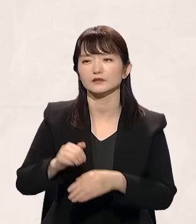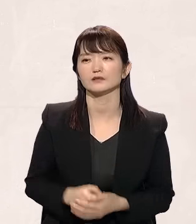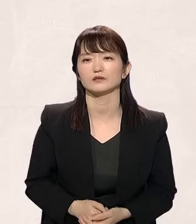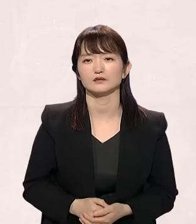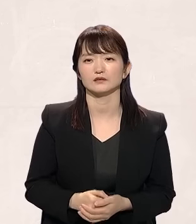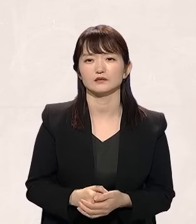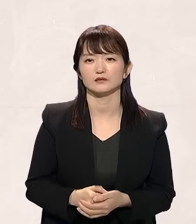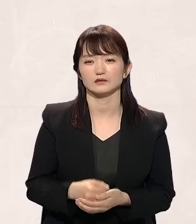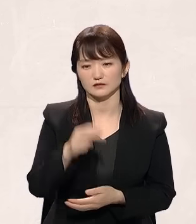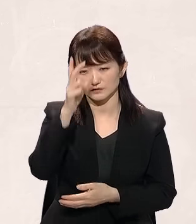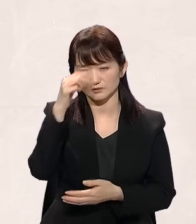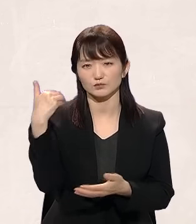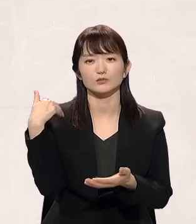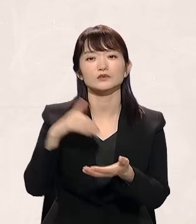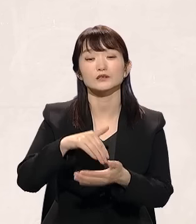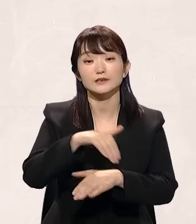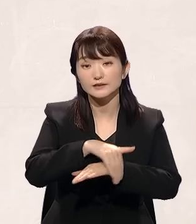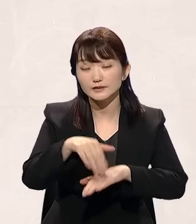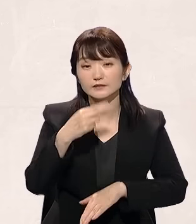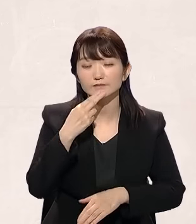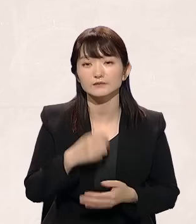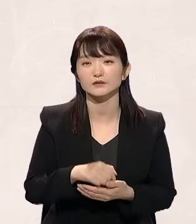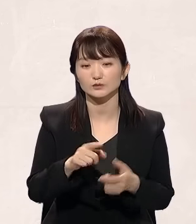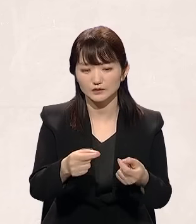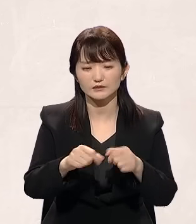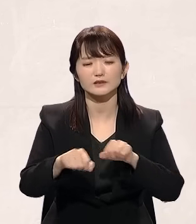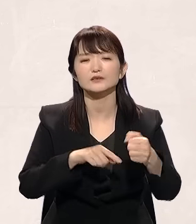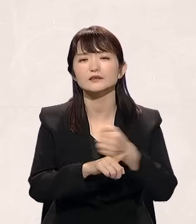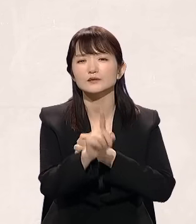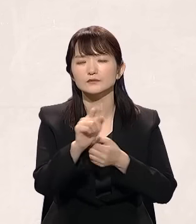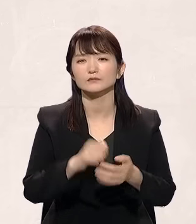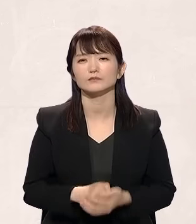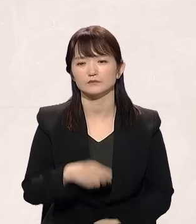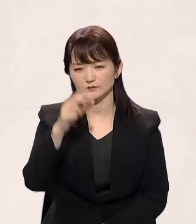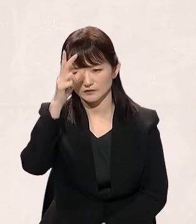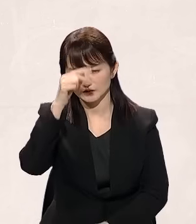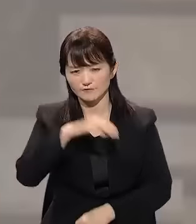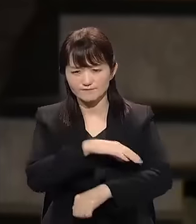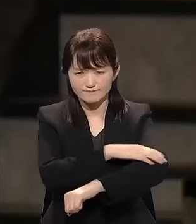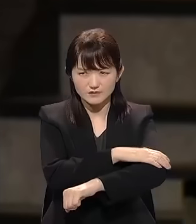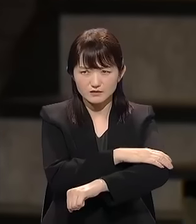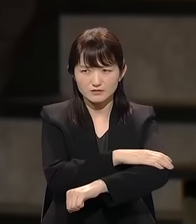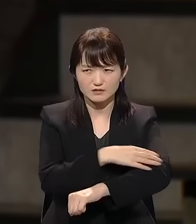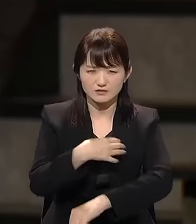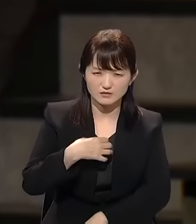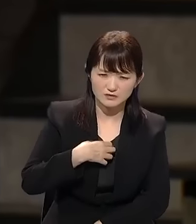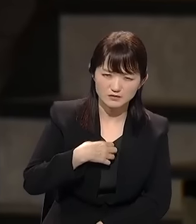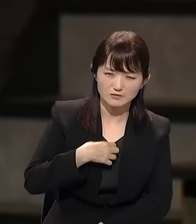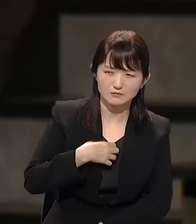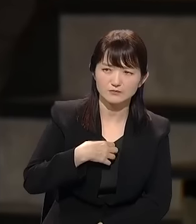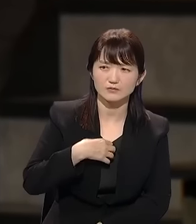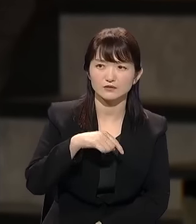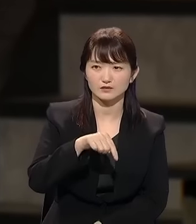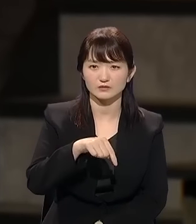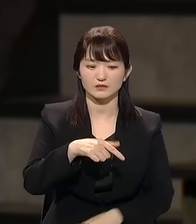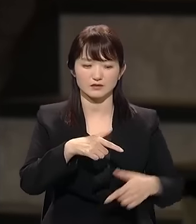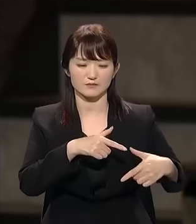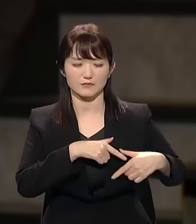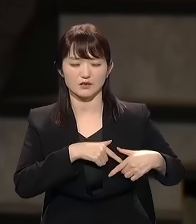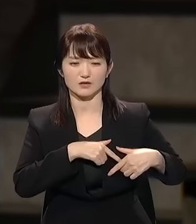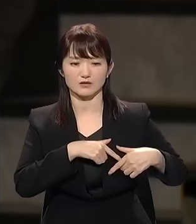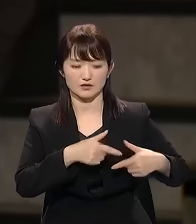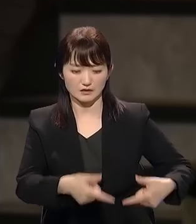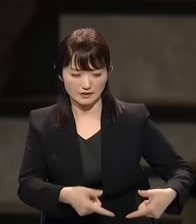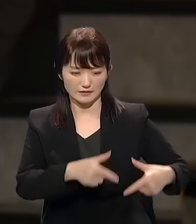계획은 없다고 합니다 그럼에도 불구하고 이렇게 하는 이유는 경찰이 공권력에 위협당하는 부분에 대해서는 명예 회복을